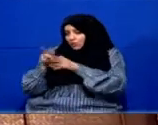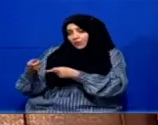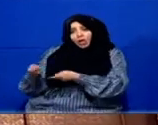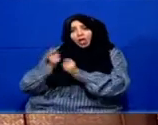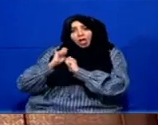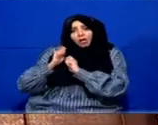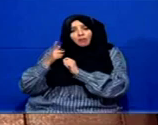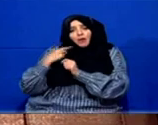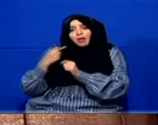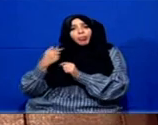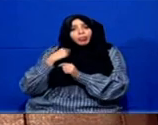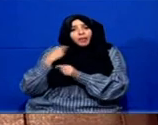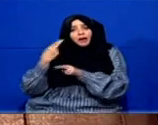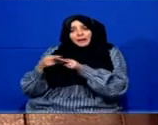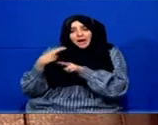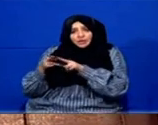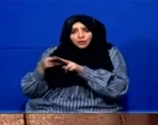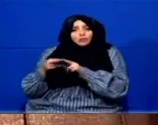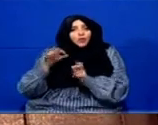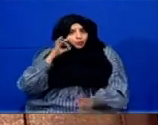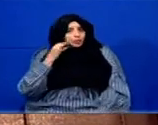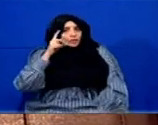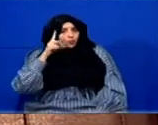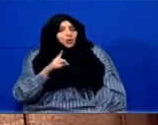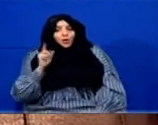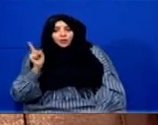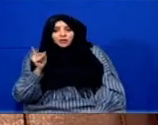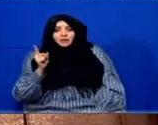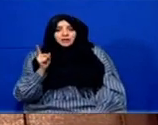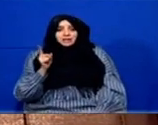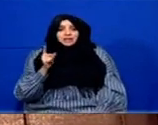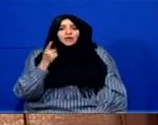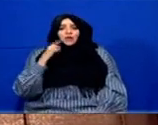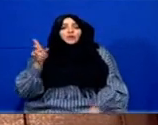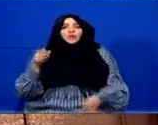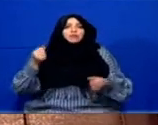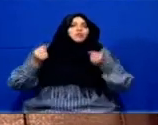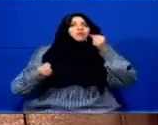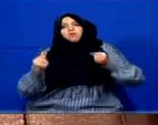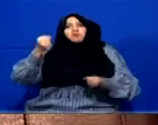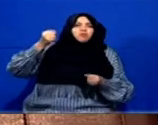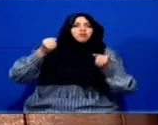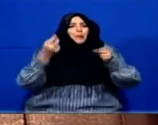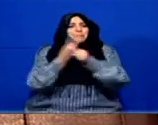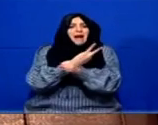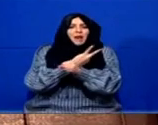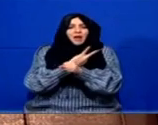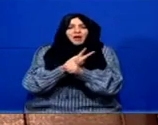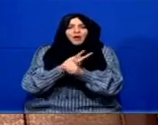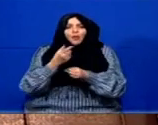التعويض جبر لما اتلف اذا كان ذلك بيوعونه منه او